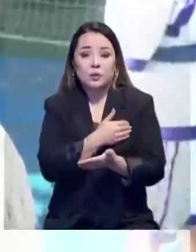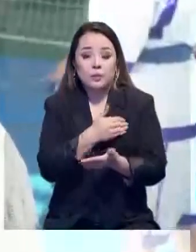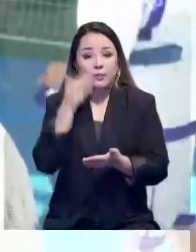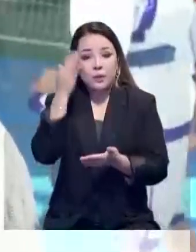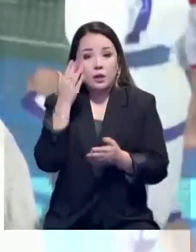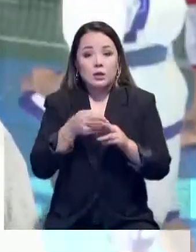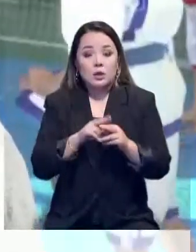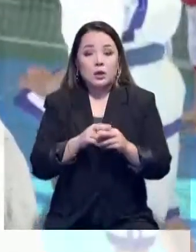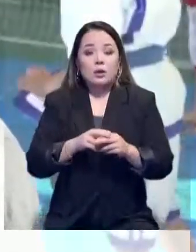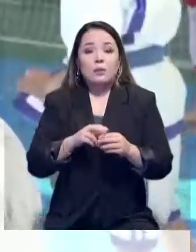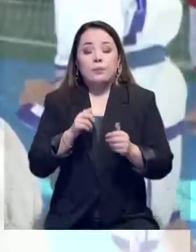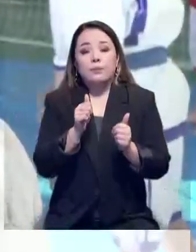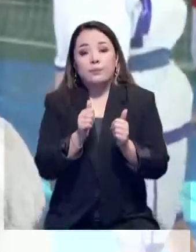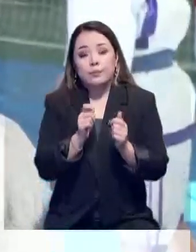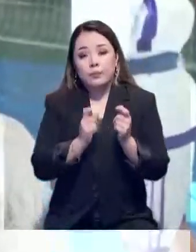күреске